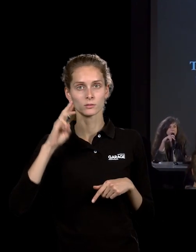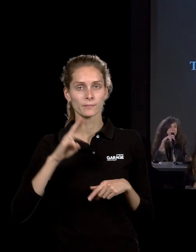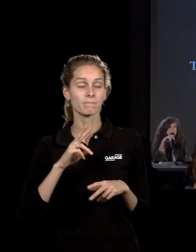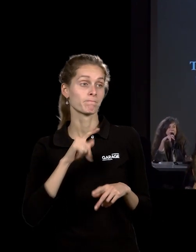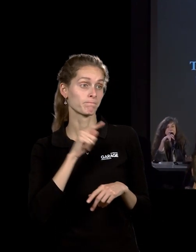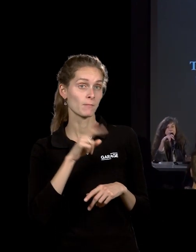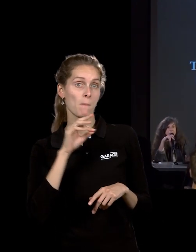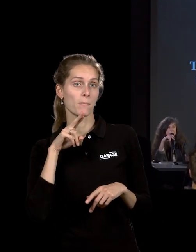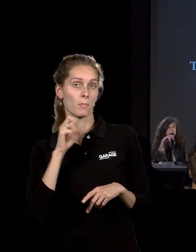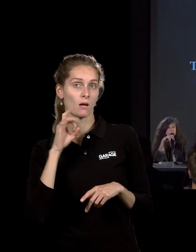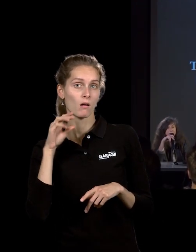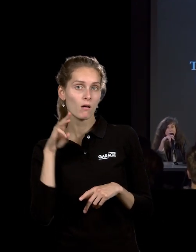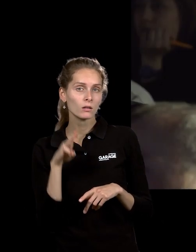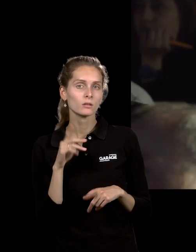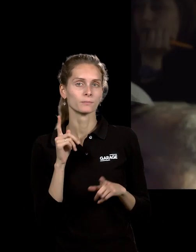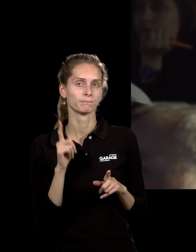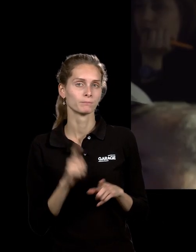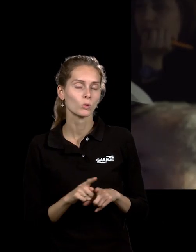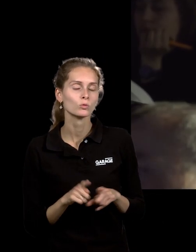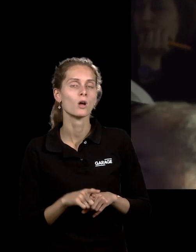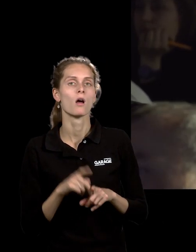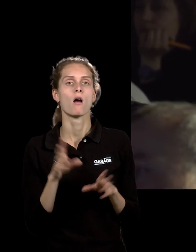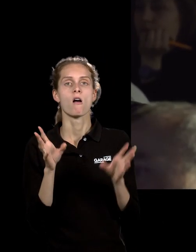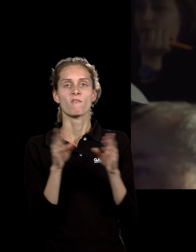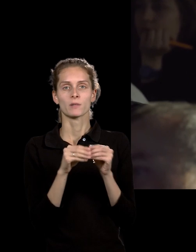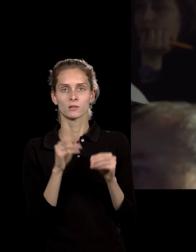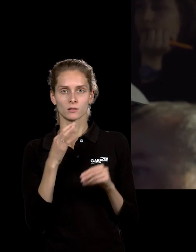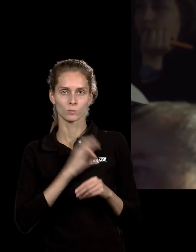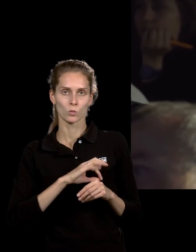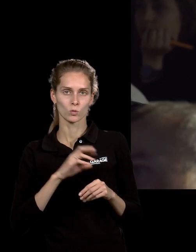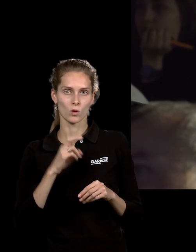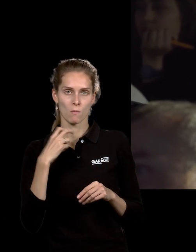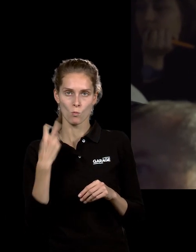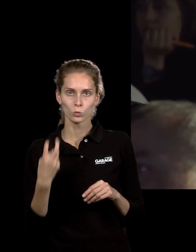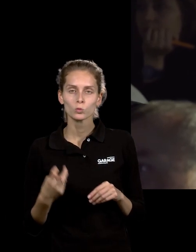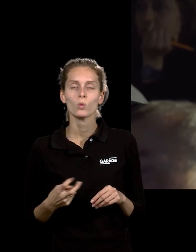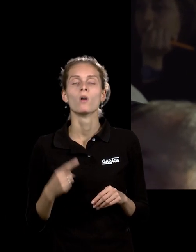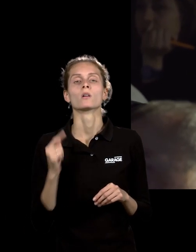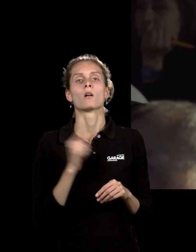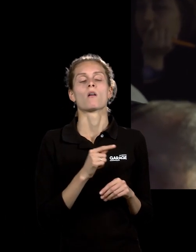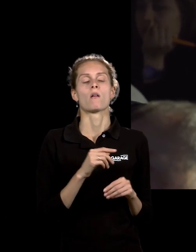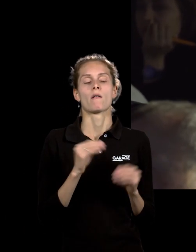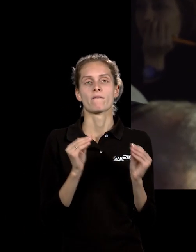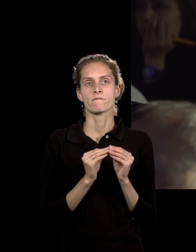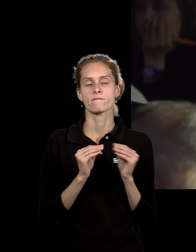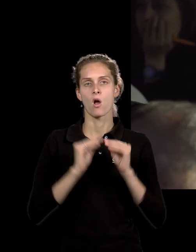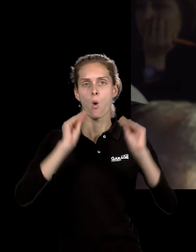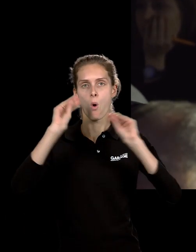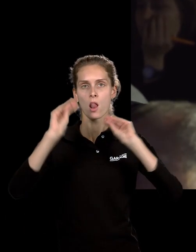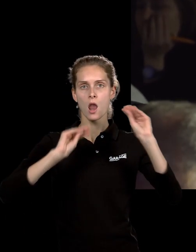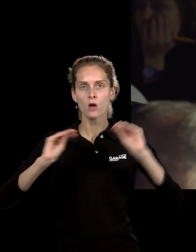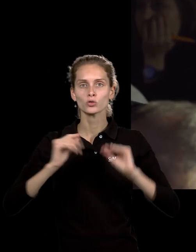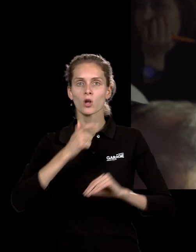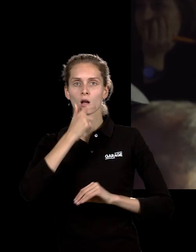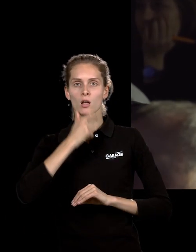поп-артная работа, это та же самая работа с мусором, тот же самый коллаж, которым занимался Швейтерс, где могут быть тоже классические